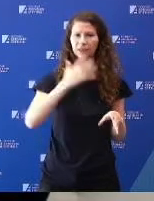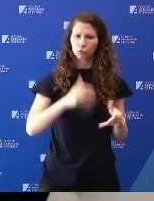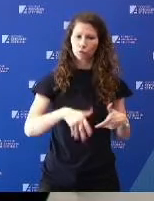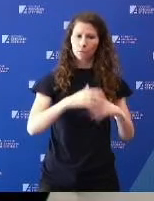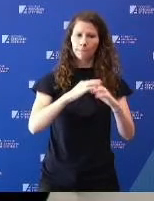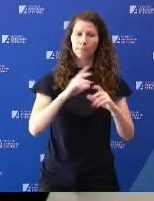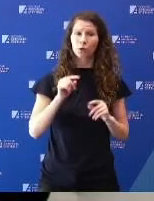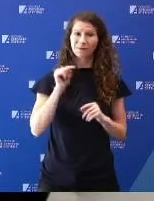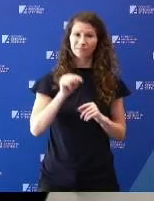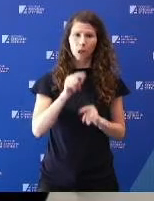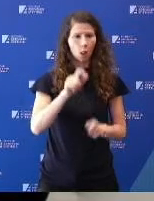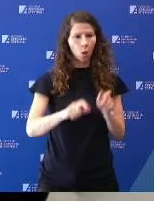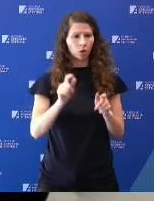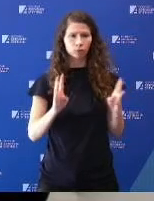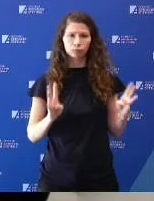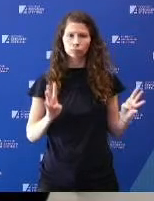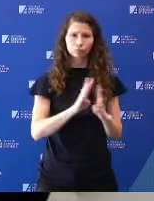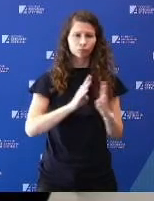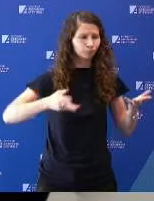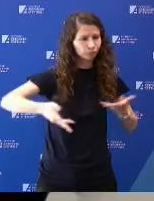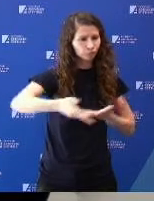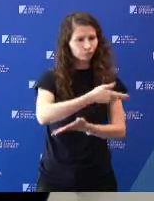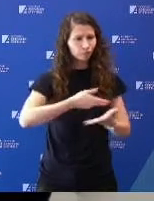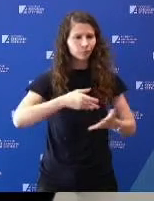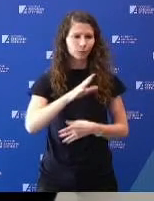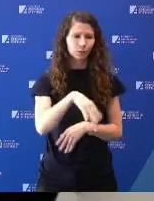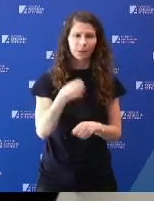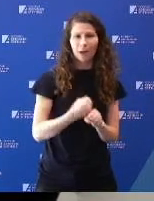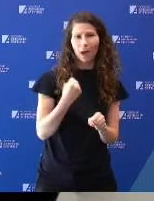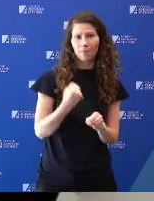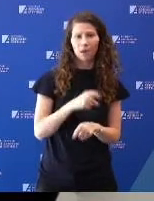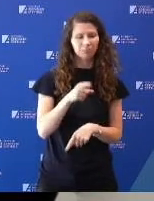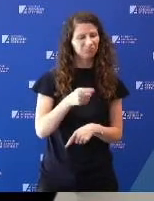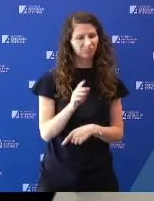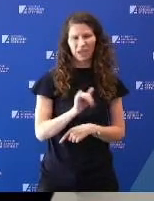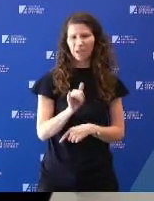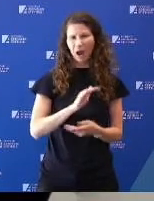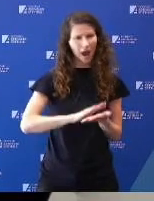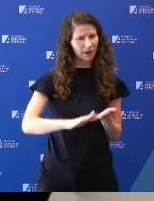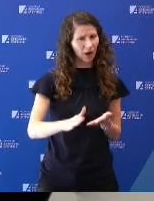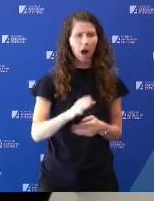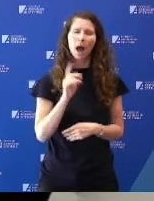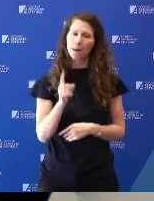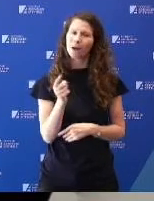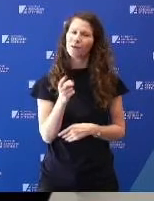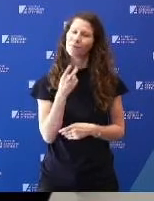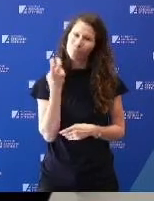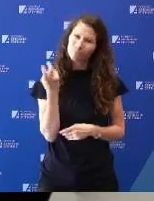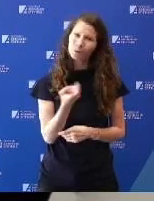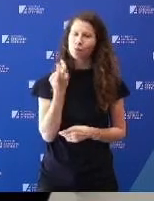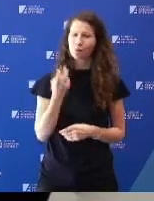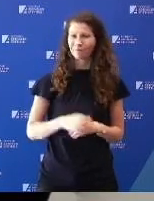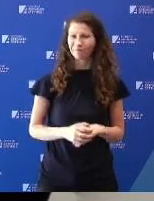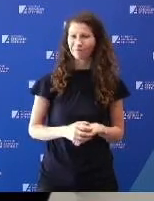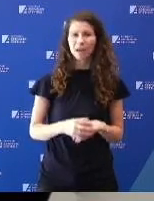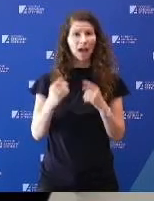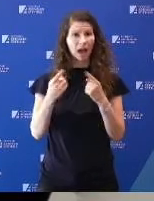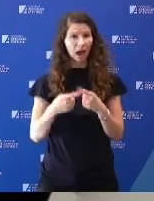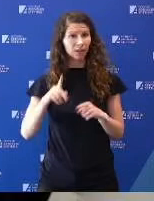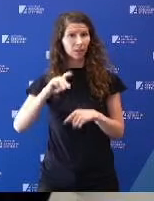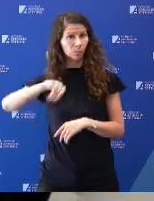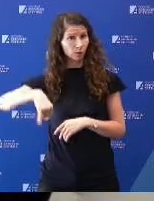miteinander sprechen können und miteinander arbeiten können. Das ist nicht immer einfach, aber wir wollen es versuchen. Und ein anderes Projekt,